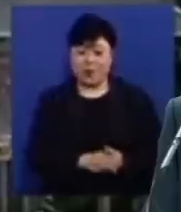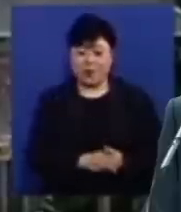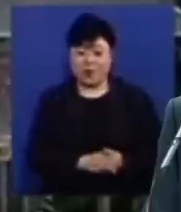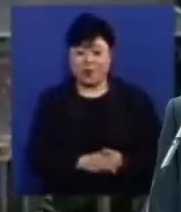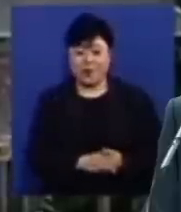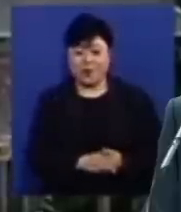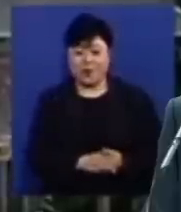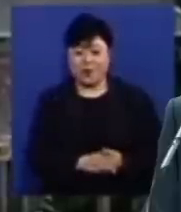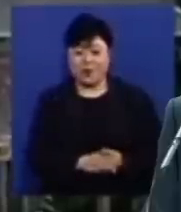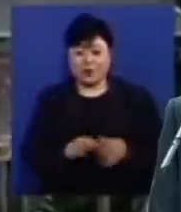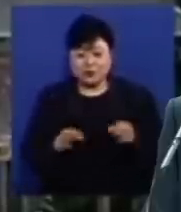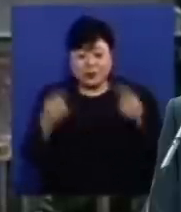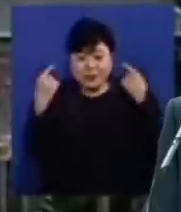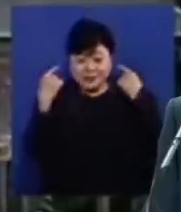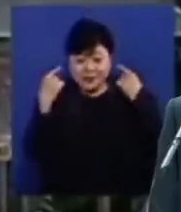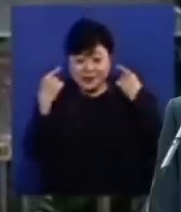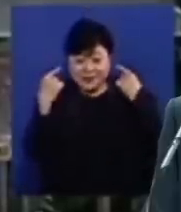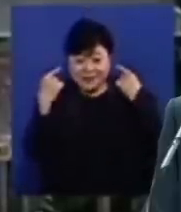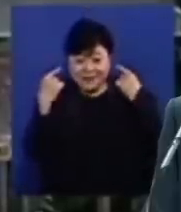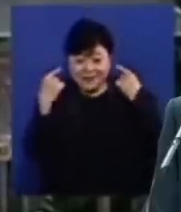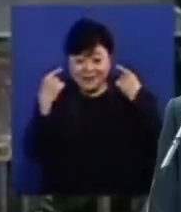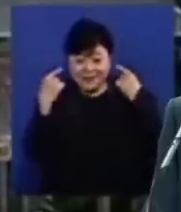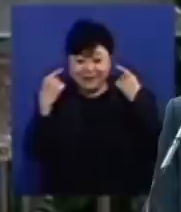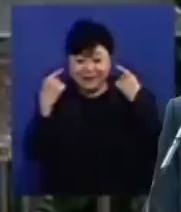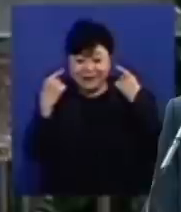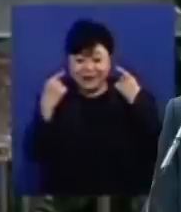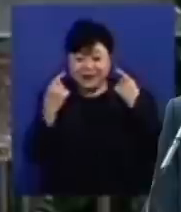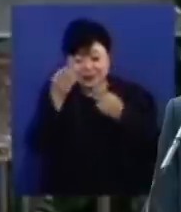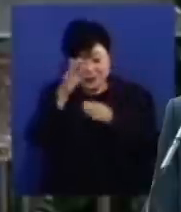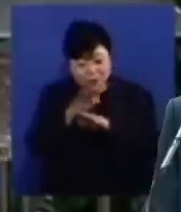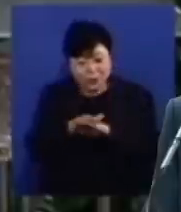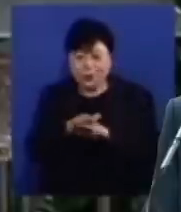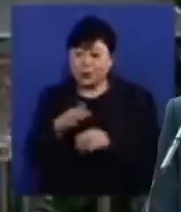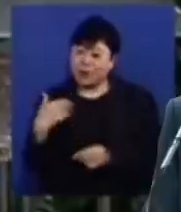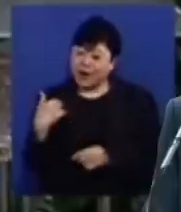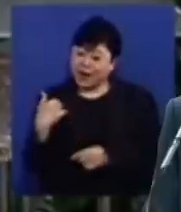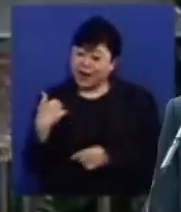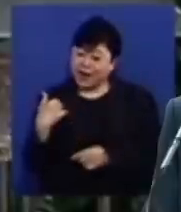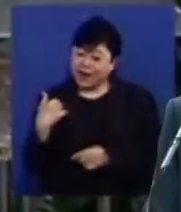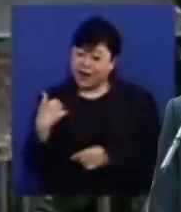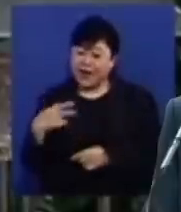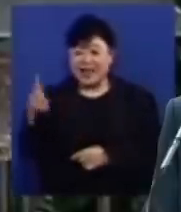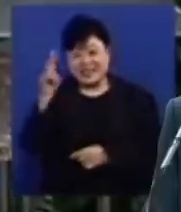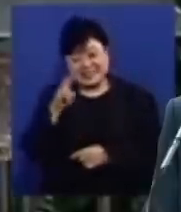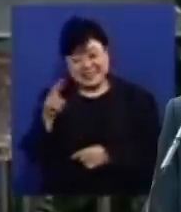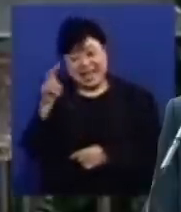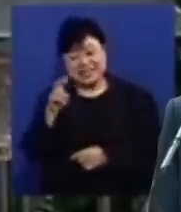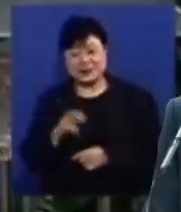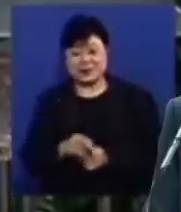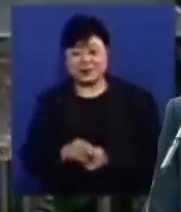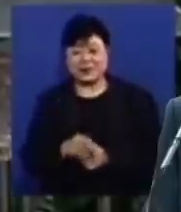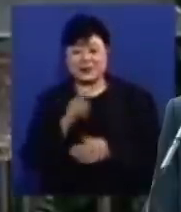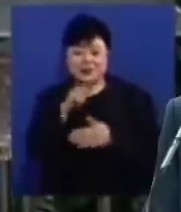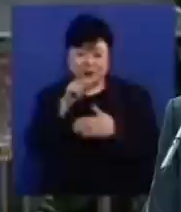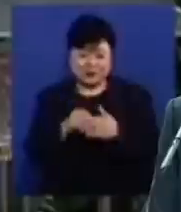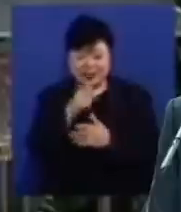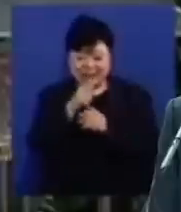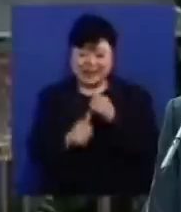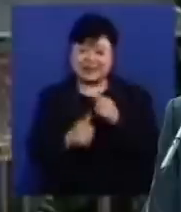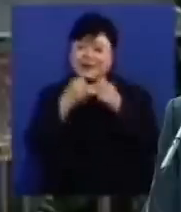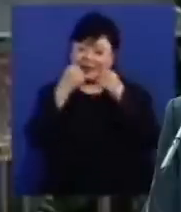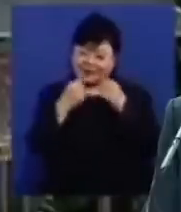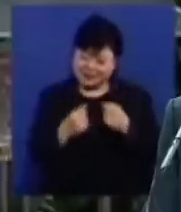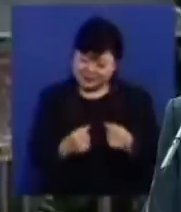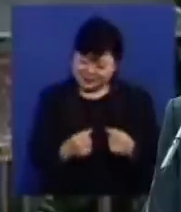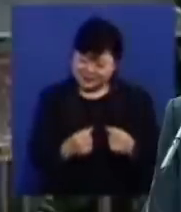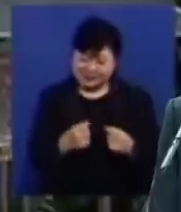찬송하는 소리를 들으면서 성도는 모르겠지만은 이 찬송하는 찬송 속에 바로 하나님이